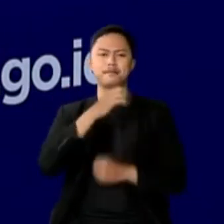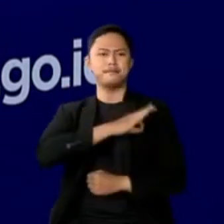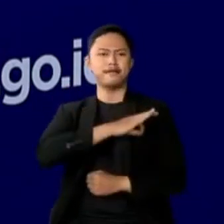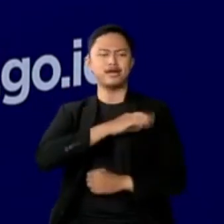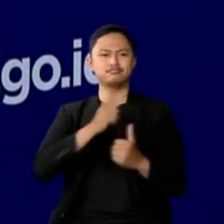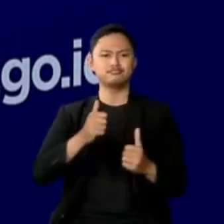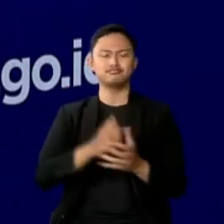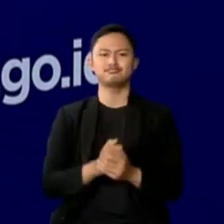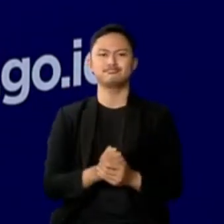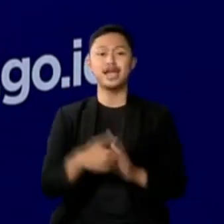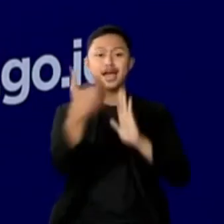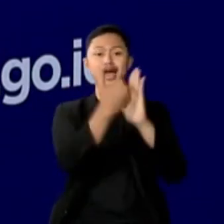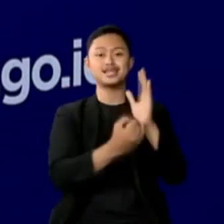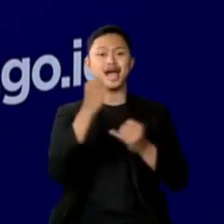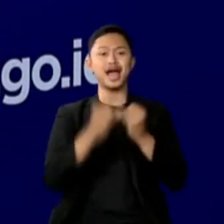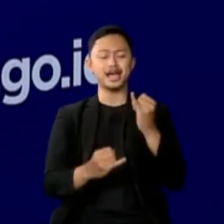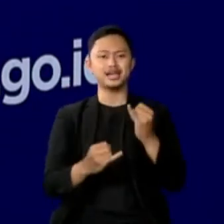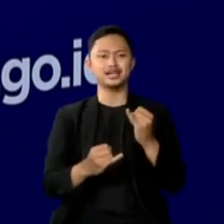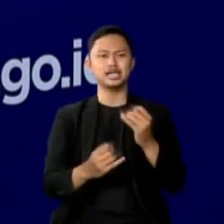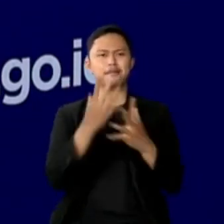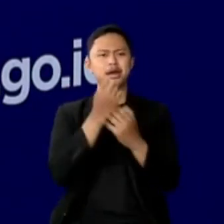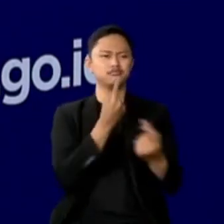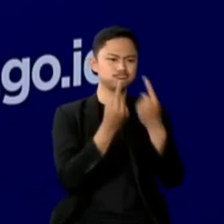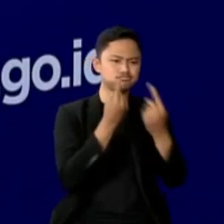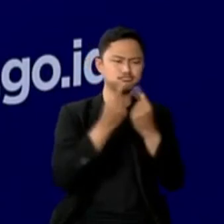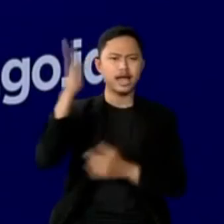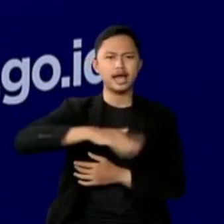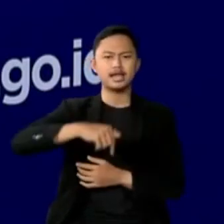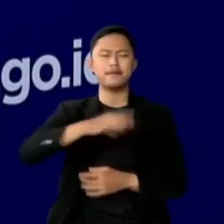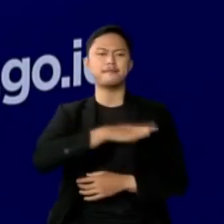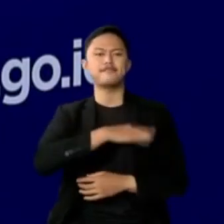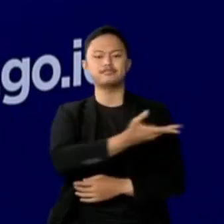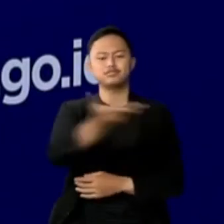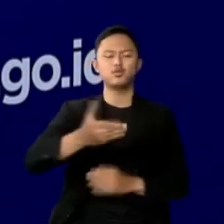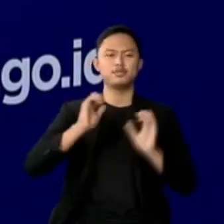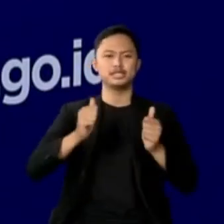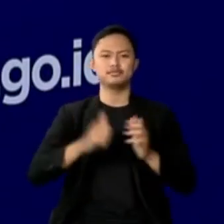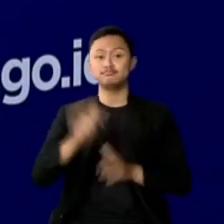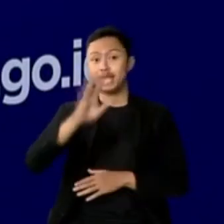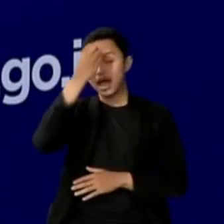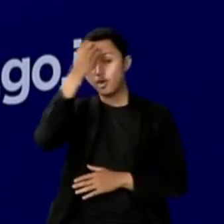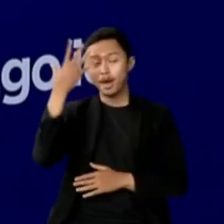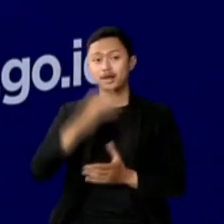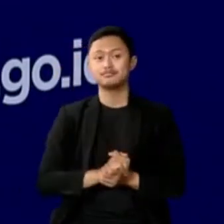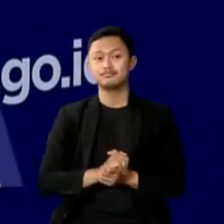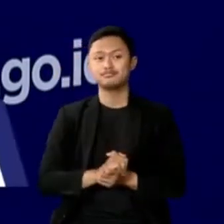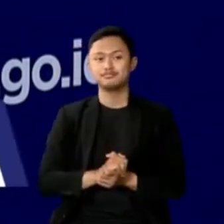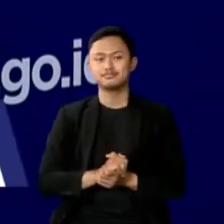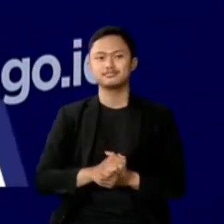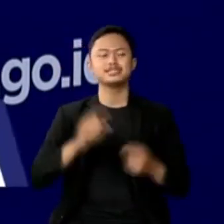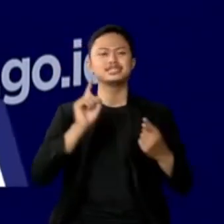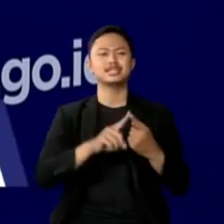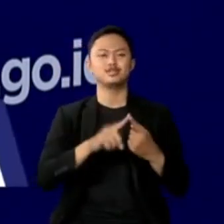juga dan tiba saatnya kita dipenghujung acara Semoga bincang-bincang hari ini bermanfaat untuk kita semua dan jangan lupa pemirsa untuk